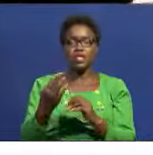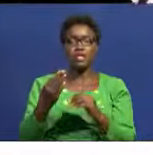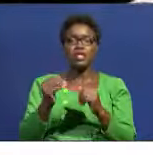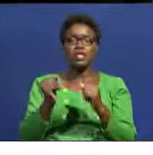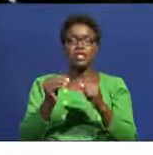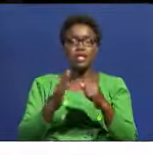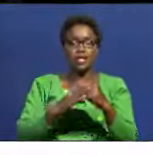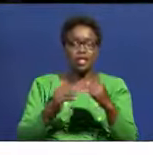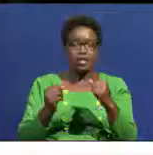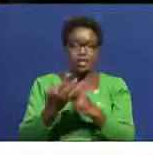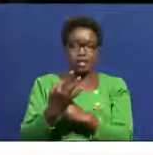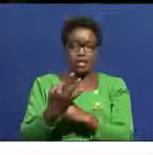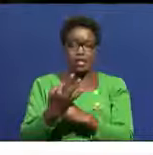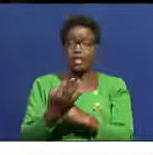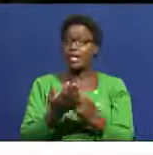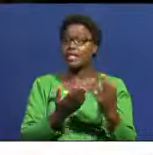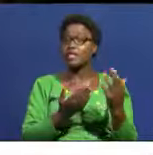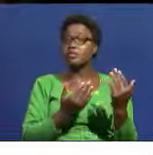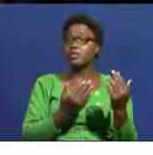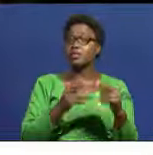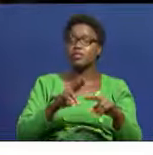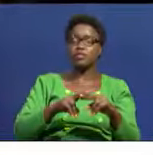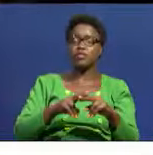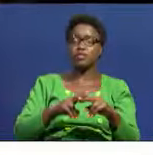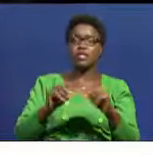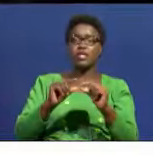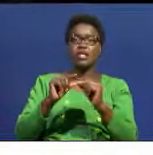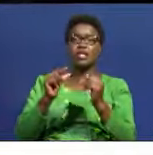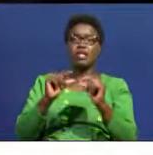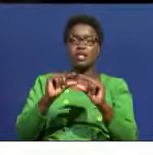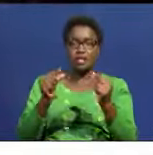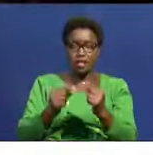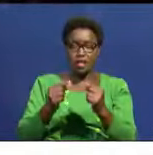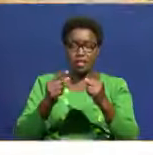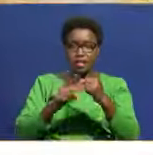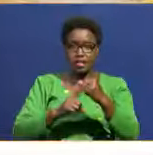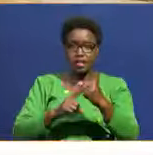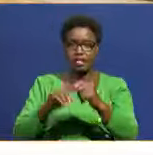1,303,913 wanatarajiwa kufanya mtihani wa KPSEA katika vituo